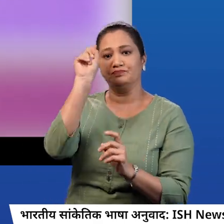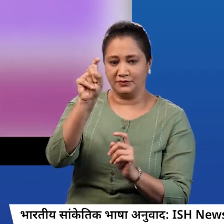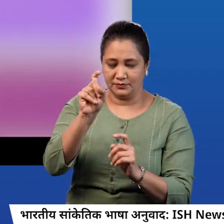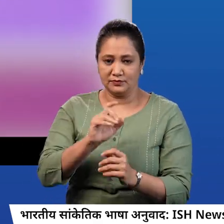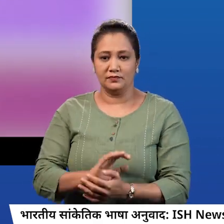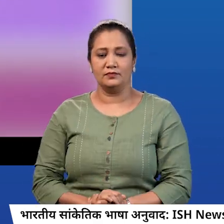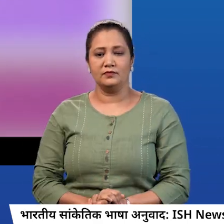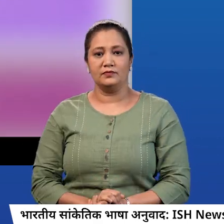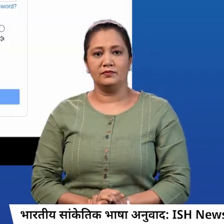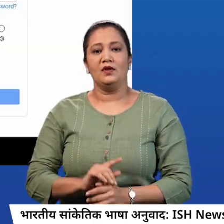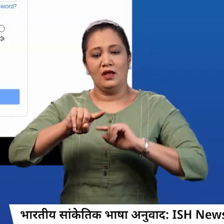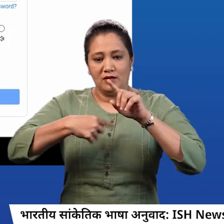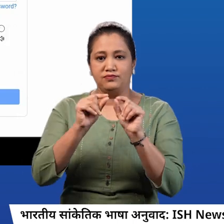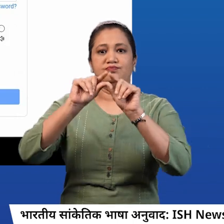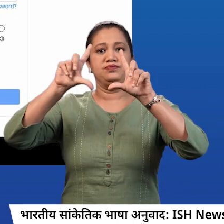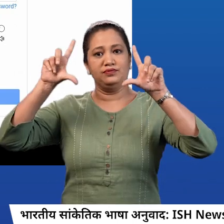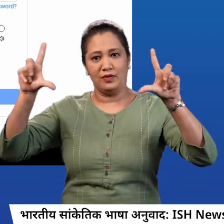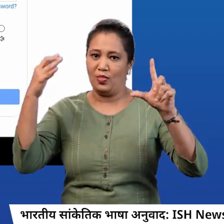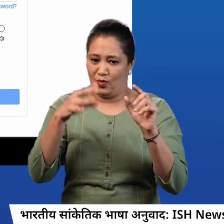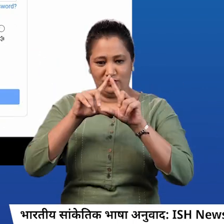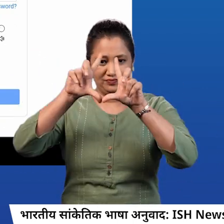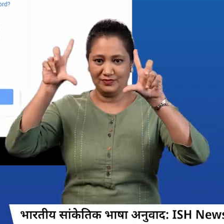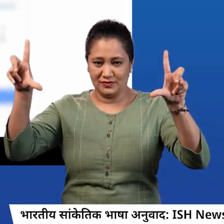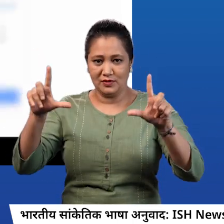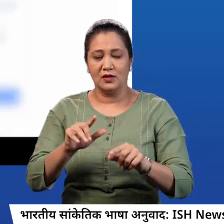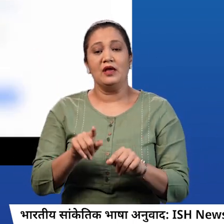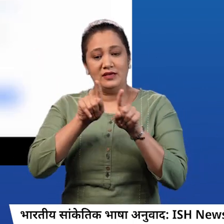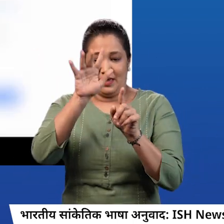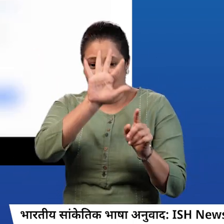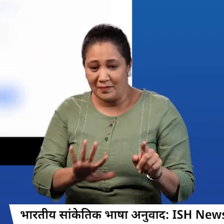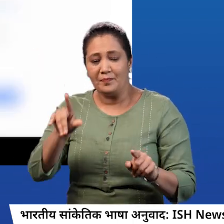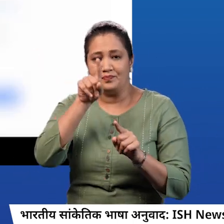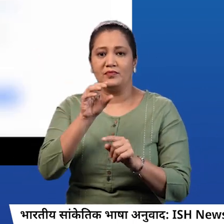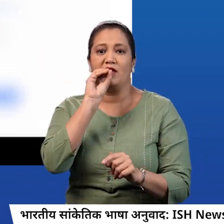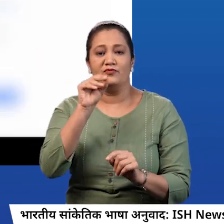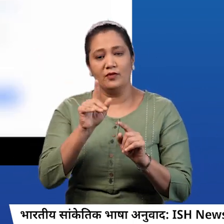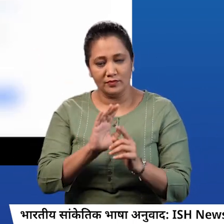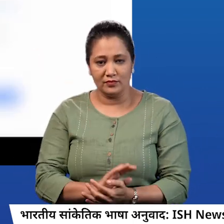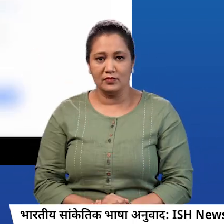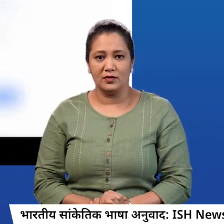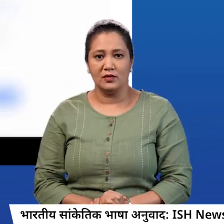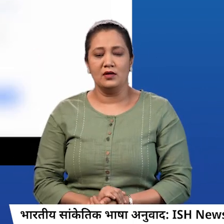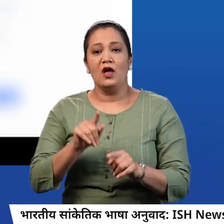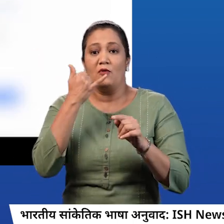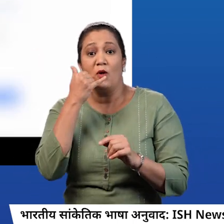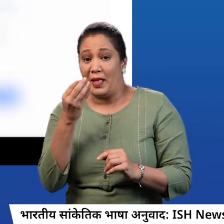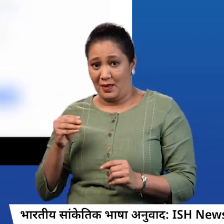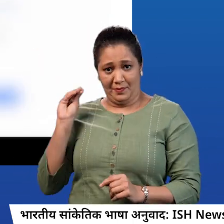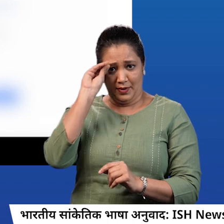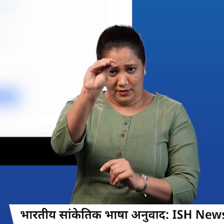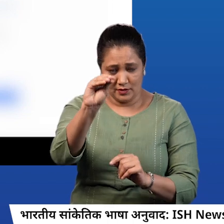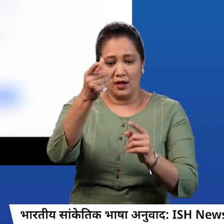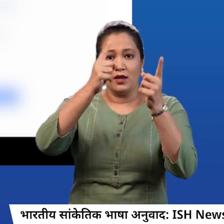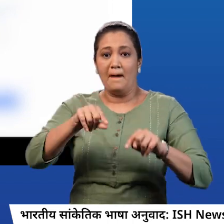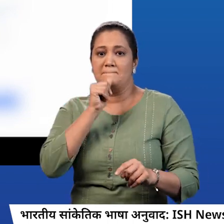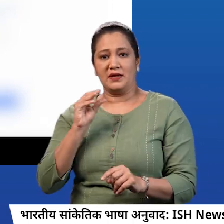या पर्यायावर क्लिक करायचंय. मग आपल्या समोर एक नवं पान येतं. या पानावरच्या रकान्यांमध्ये विचारल्यानुसार या खात्यासाठीचा आपला